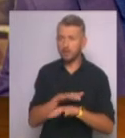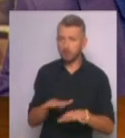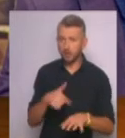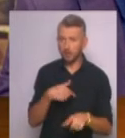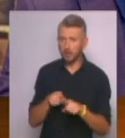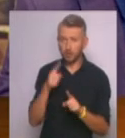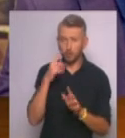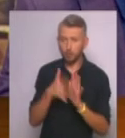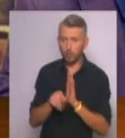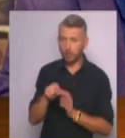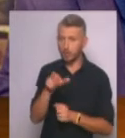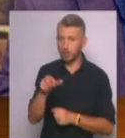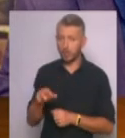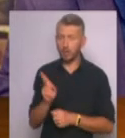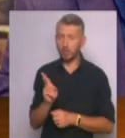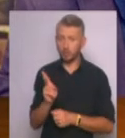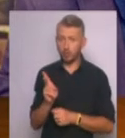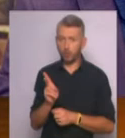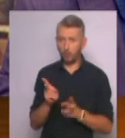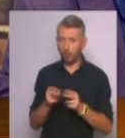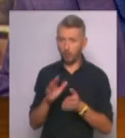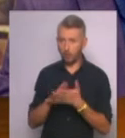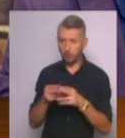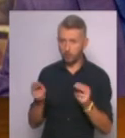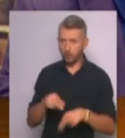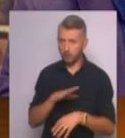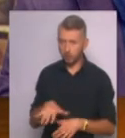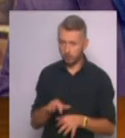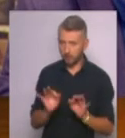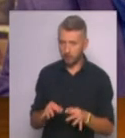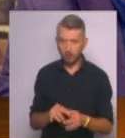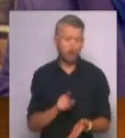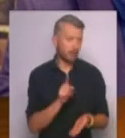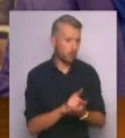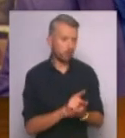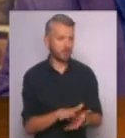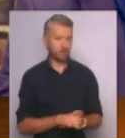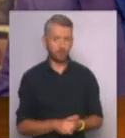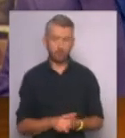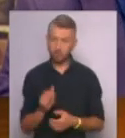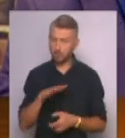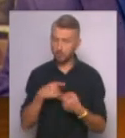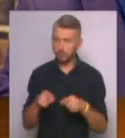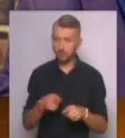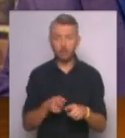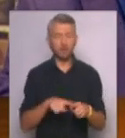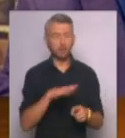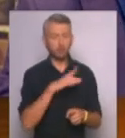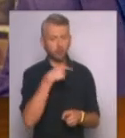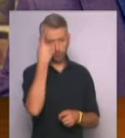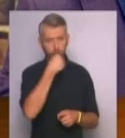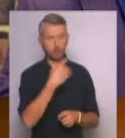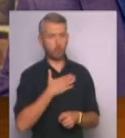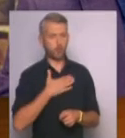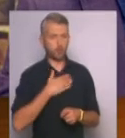це з тих людей, які не заключили договір, правильно? Не обов'язково. А може бути по-іншому? Це була особисто моя